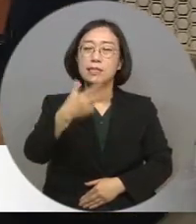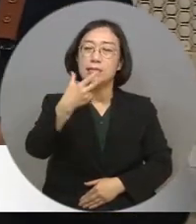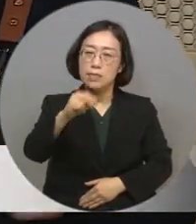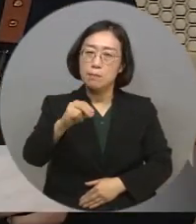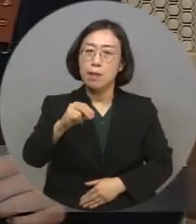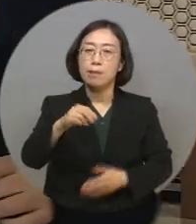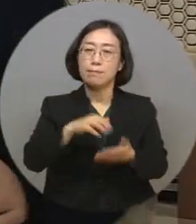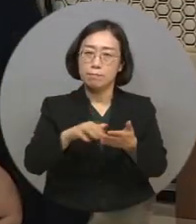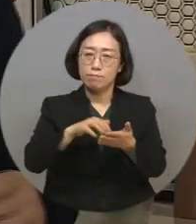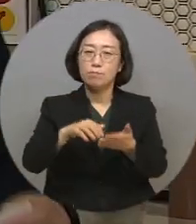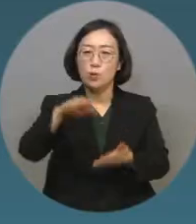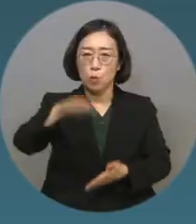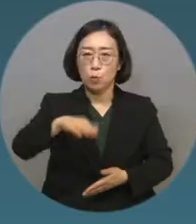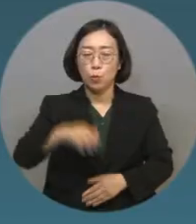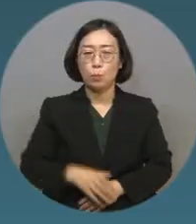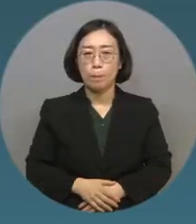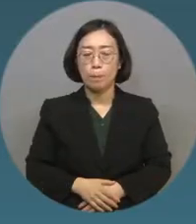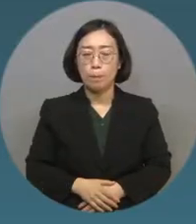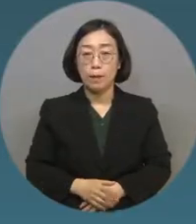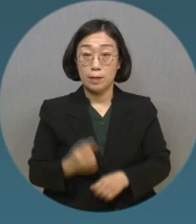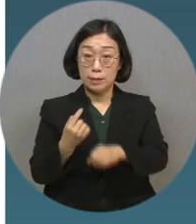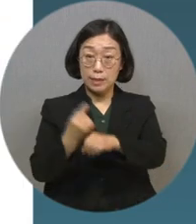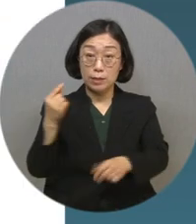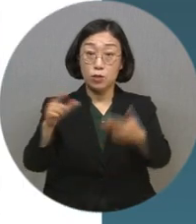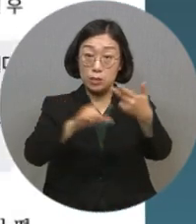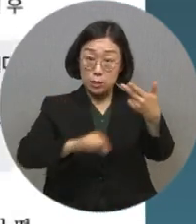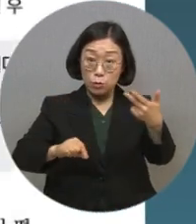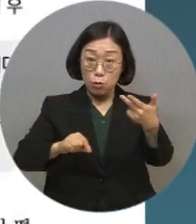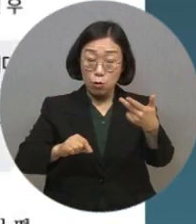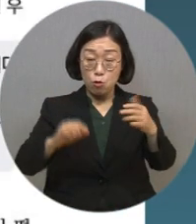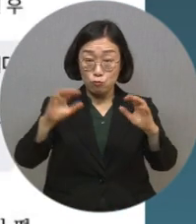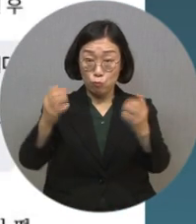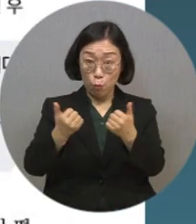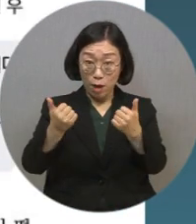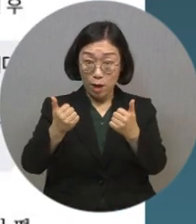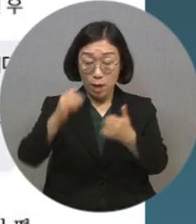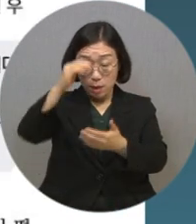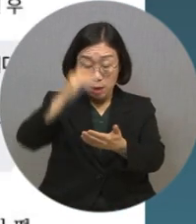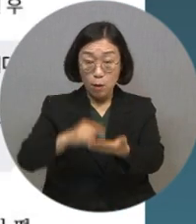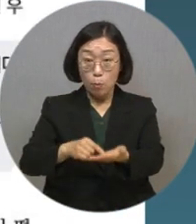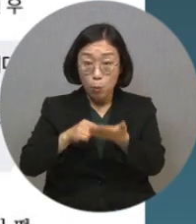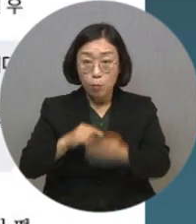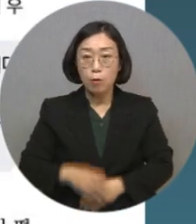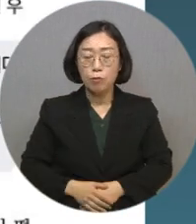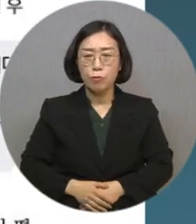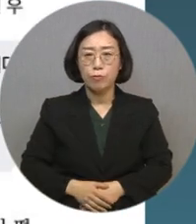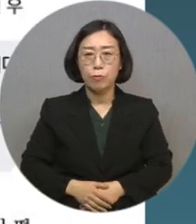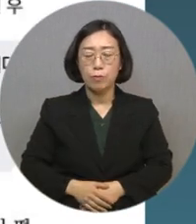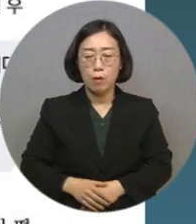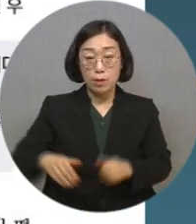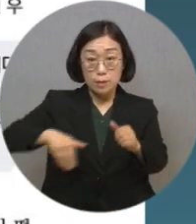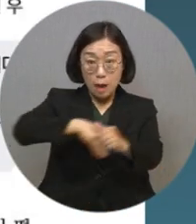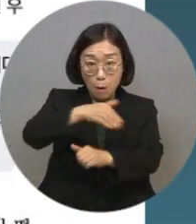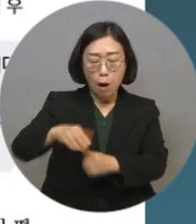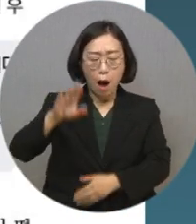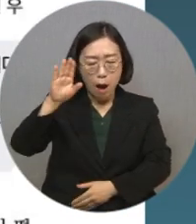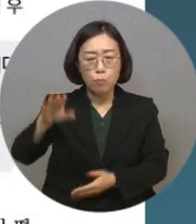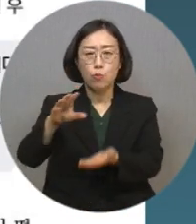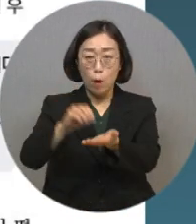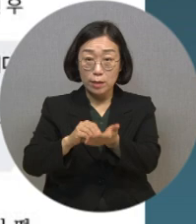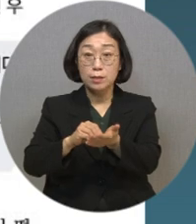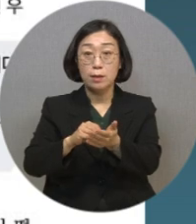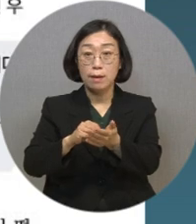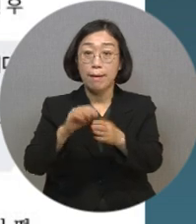것으로 나타났습니다. 작년 7월 공개된 국회 입법조사처의 경계선 지능인 현황과 향후 과제